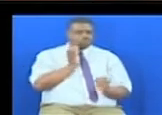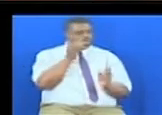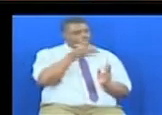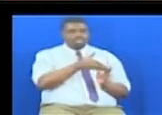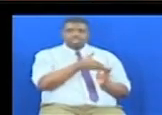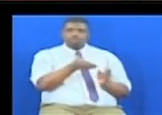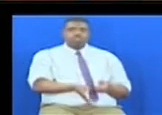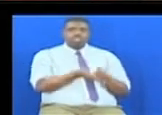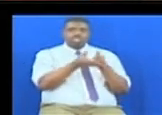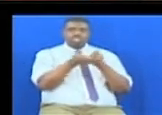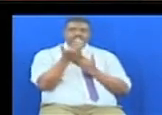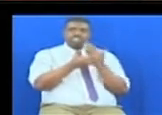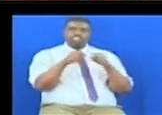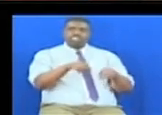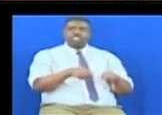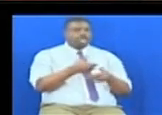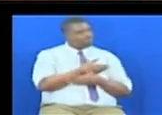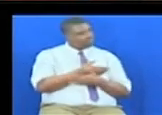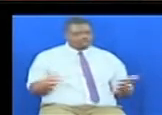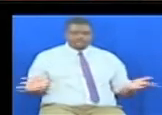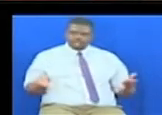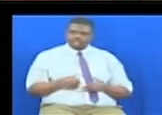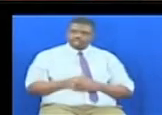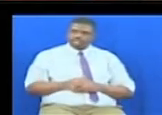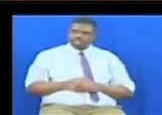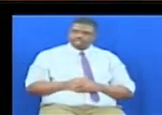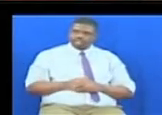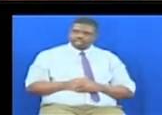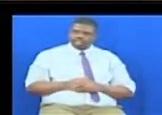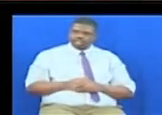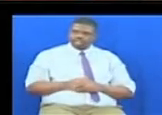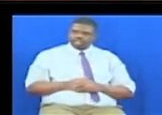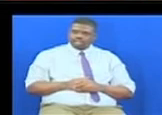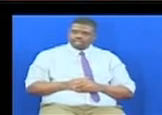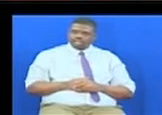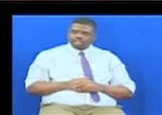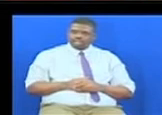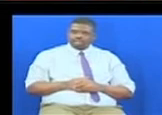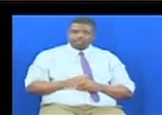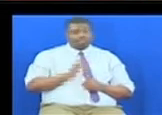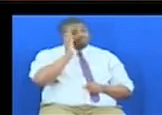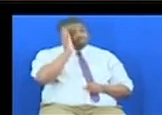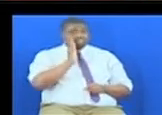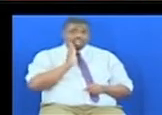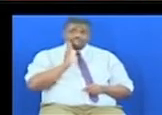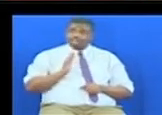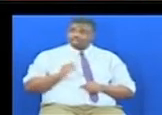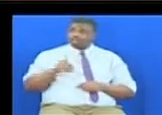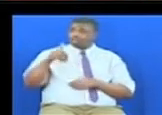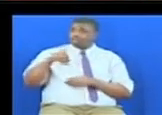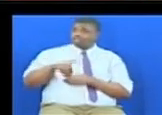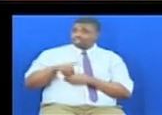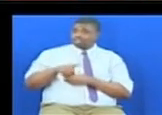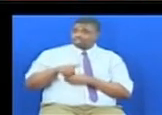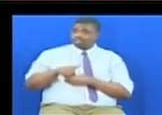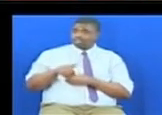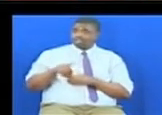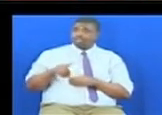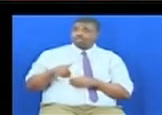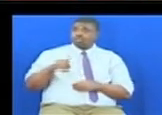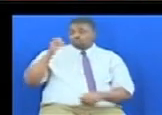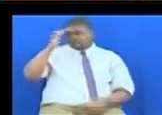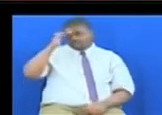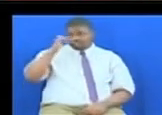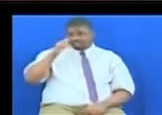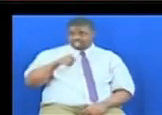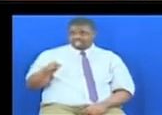kusaidia nchi hii. Hakuna nia yote. Niliza watu. Vijana wanachama chama wananchi kawaida wanadhani